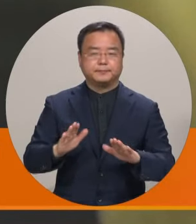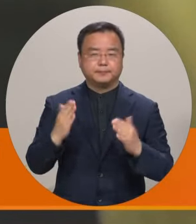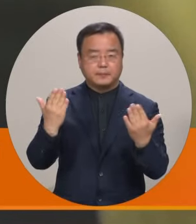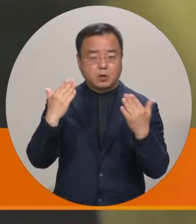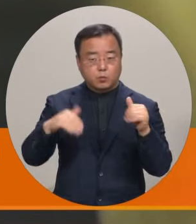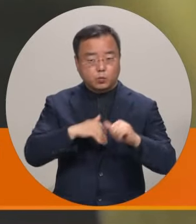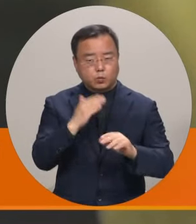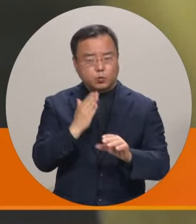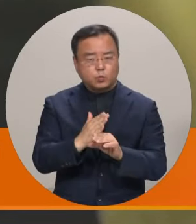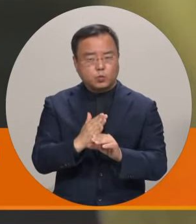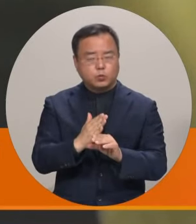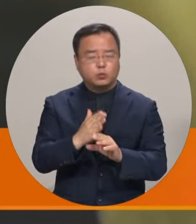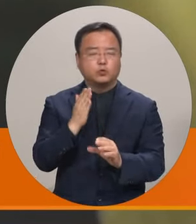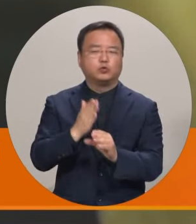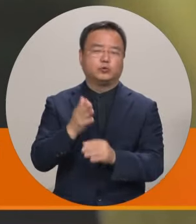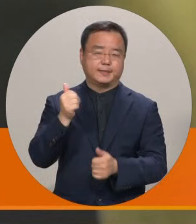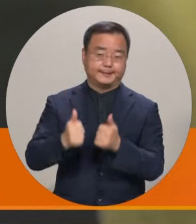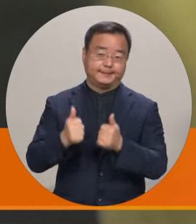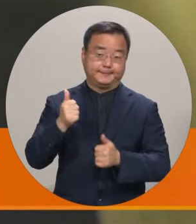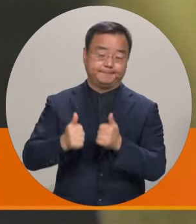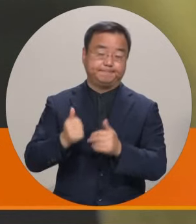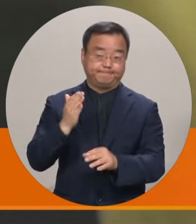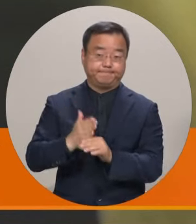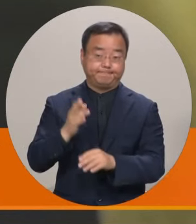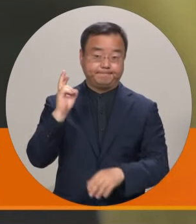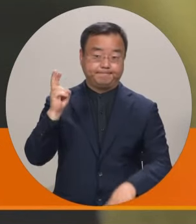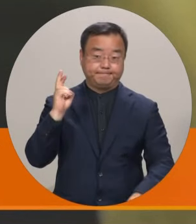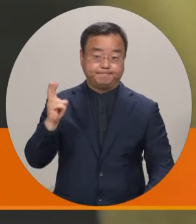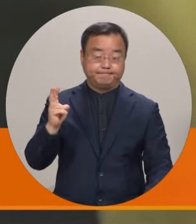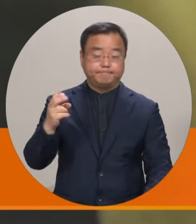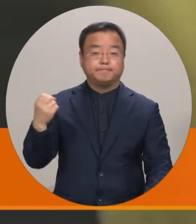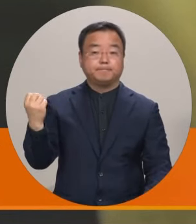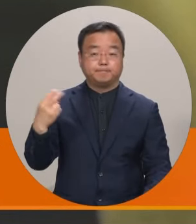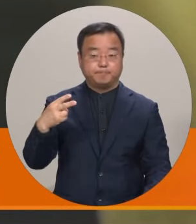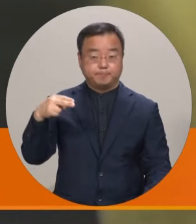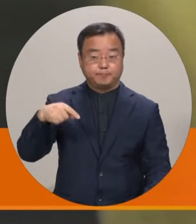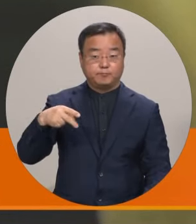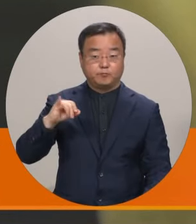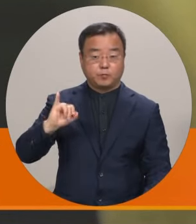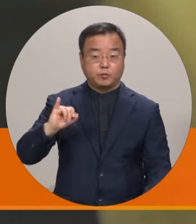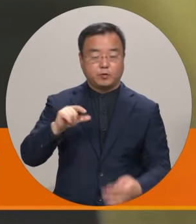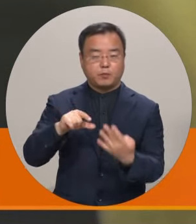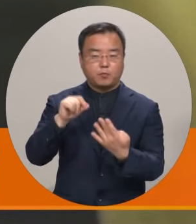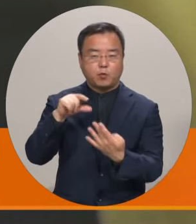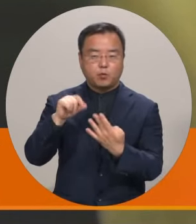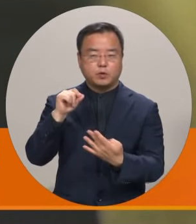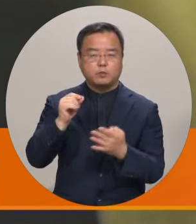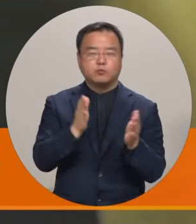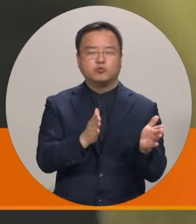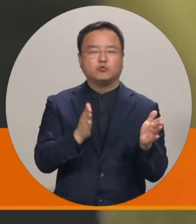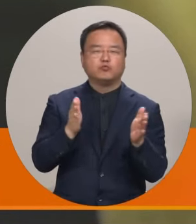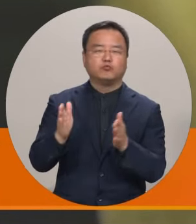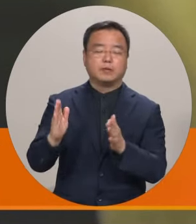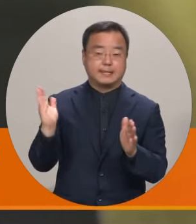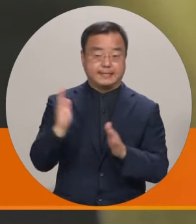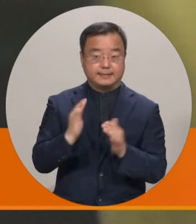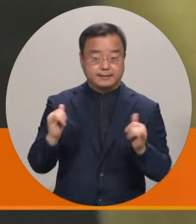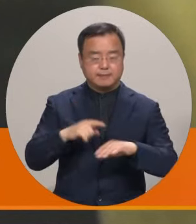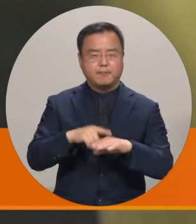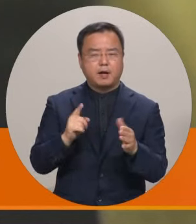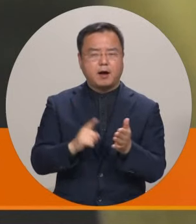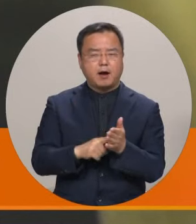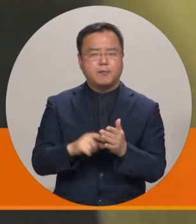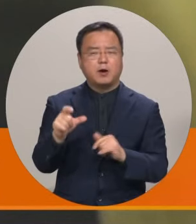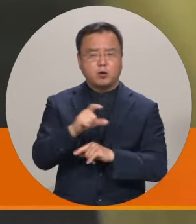현장에선 한창 중간 고사가 치러지고 있을 텐데요이 수시 모집을 준비하는 학생들이라면 마음가짐이 더 각별할